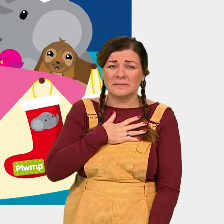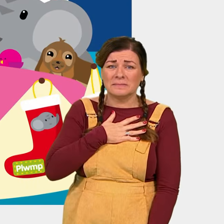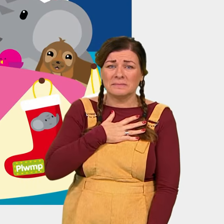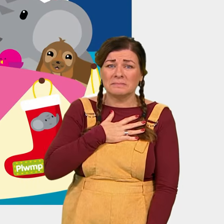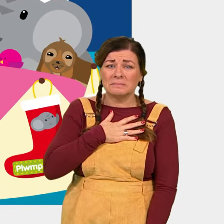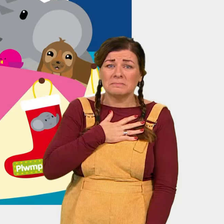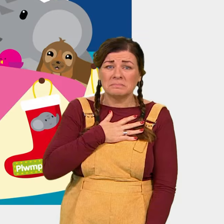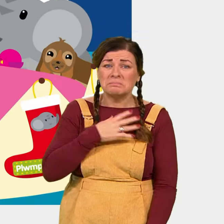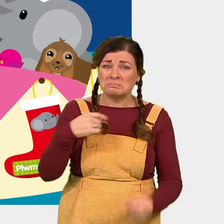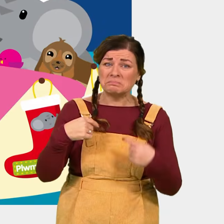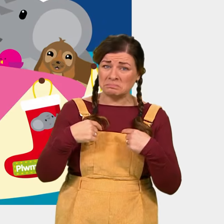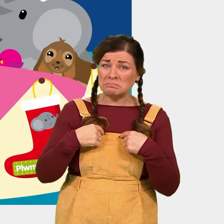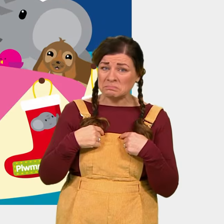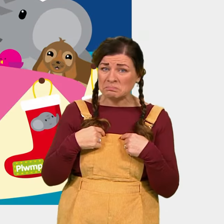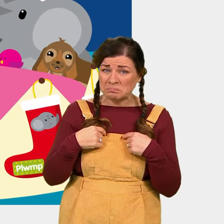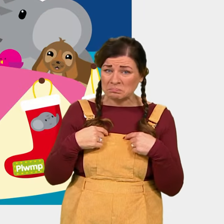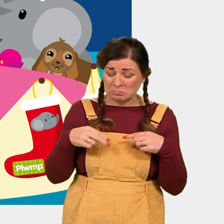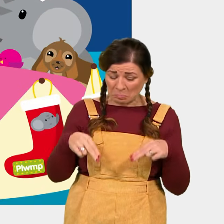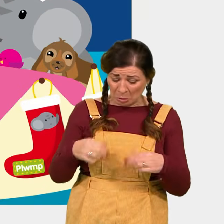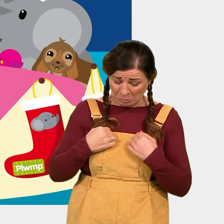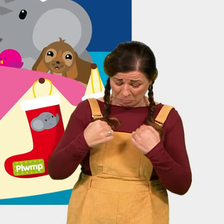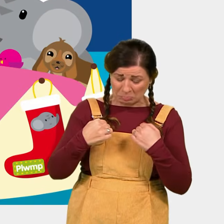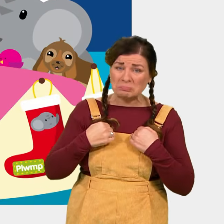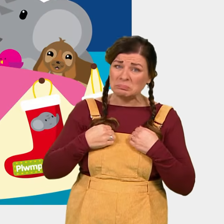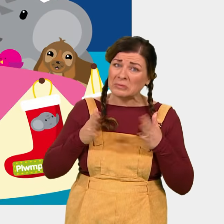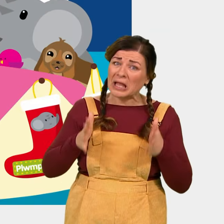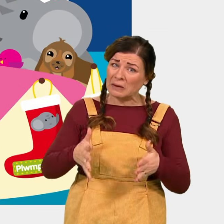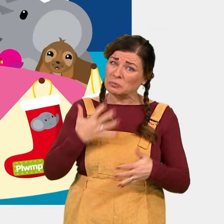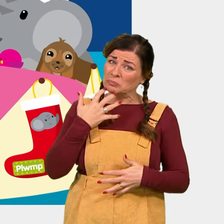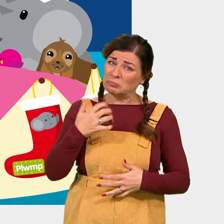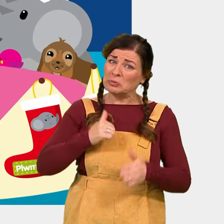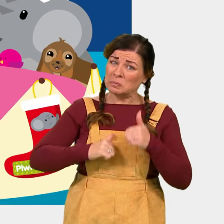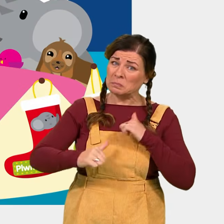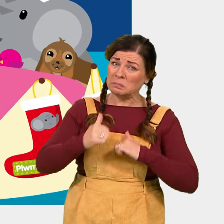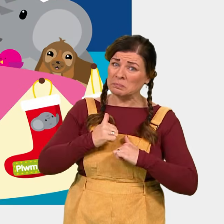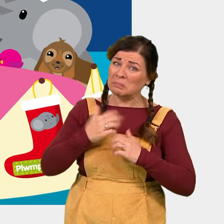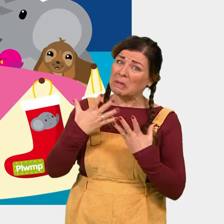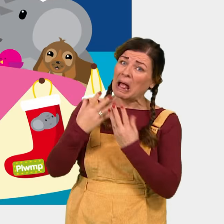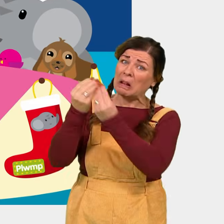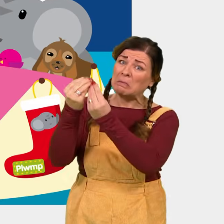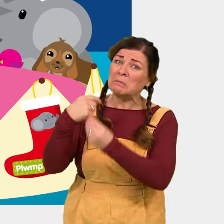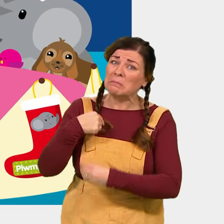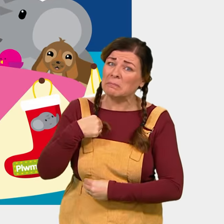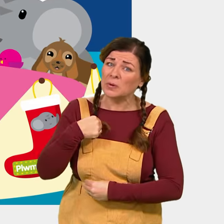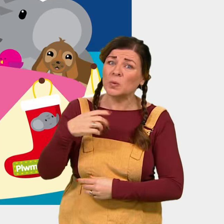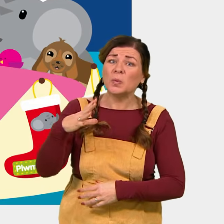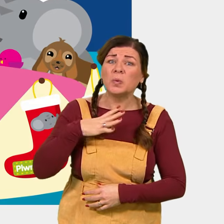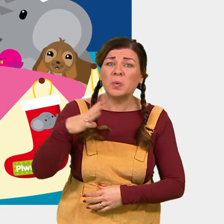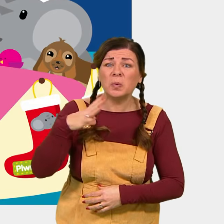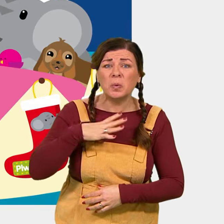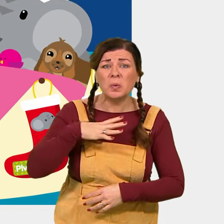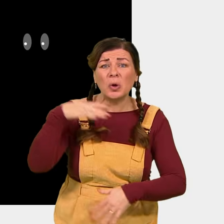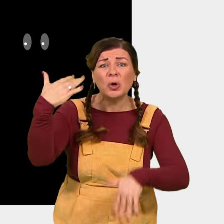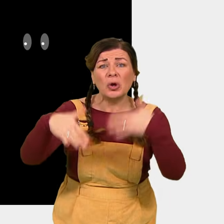Mae rhaid i mi fod yn ddewr, medda Bolgi, a mynd i helpu Jangle rhag gofyn bod hi wedi